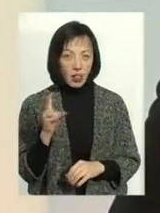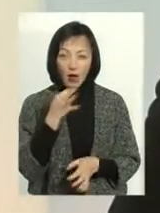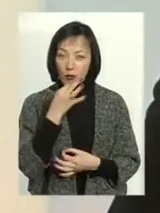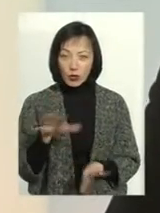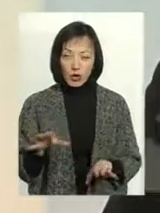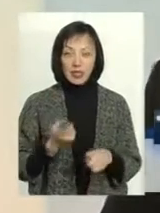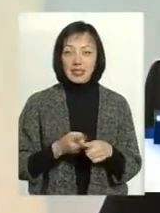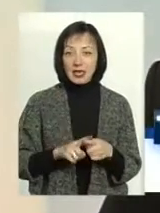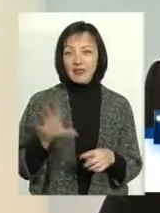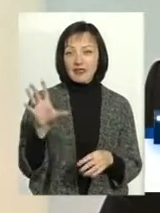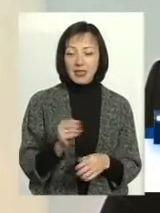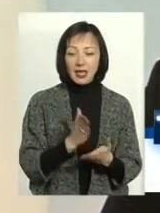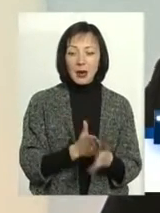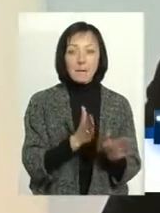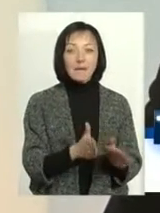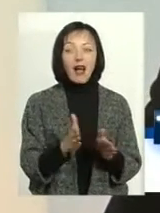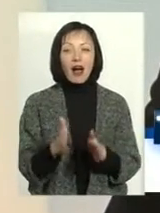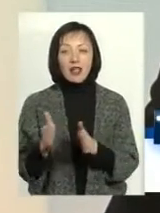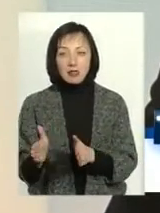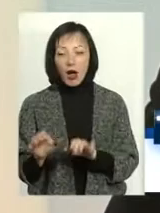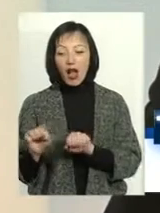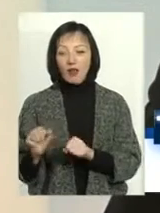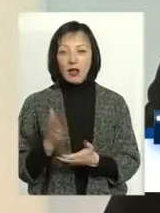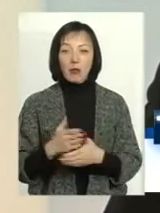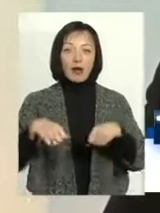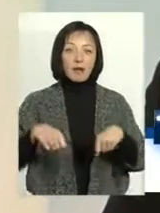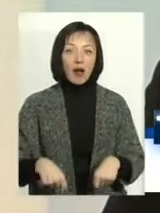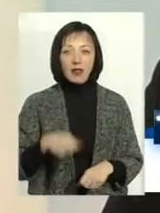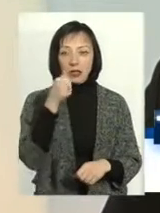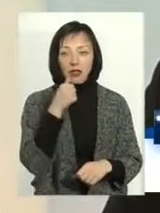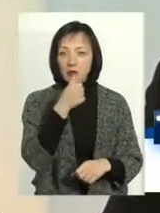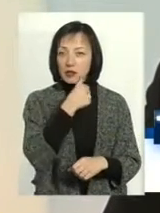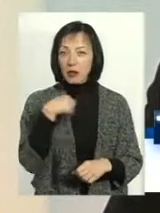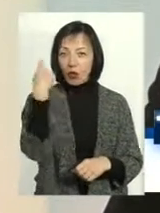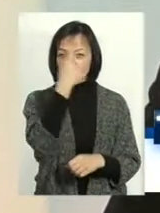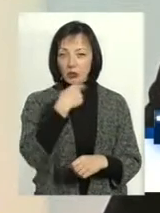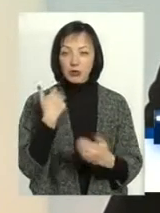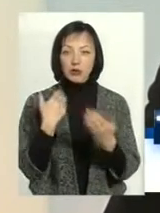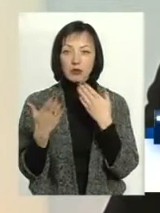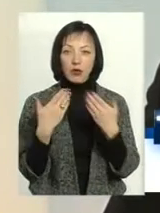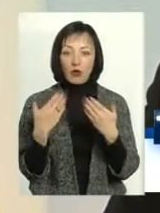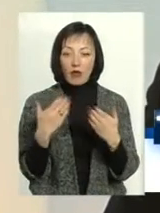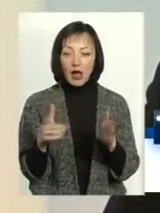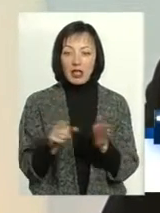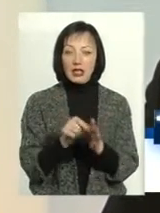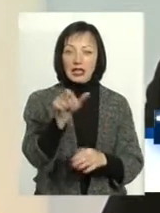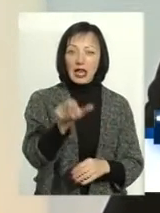прокурора. Це все є механізми. Да? Адвокат має право на таємницю особистого спілкування з клієнтом,